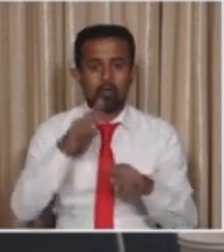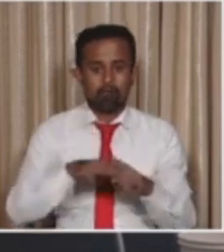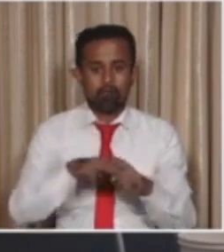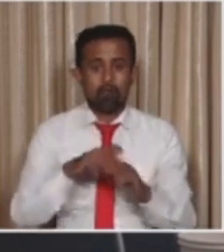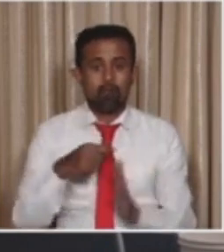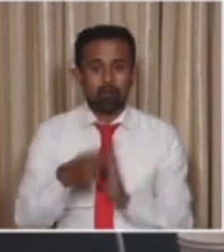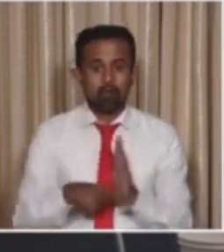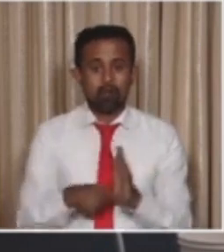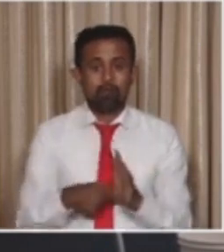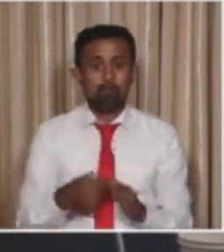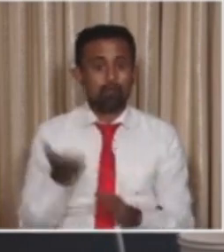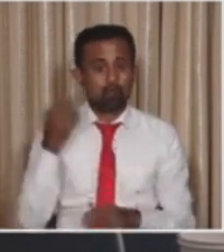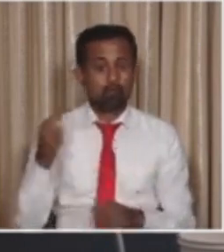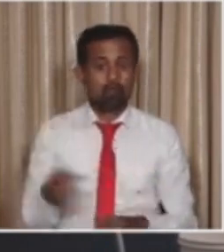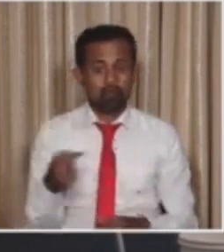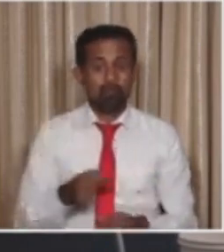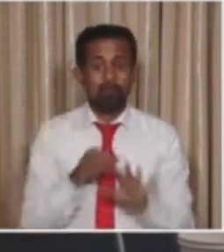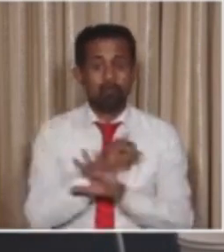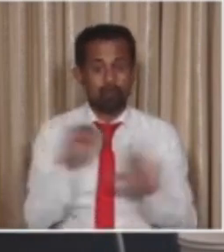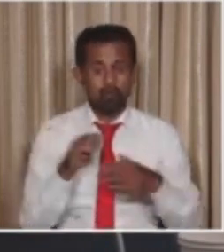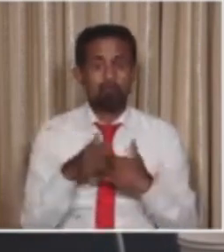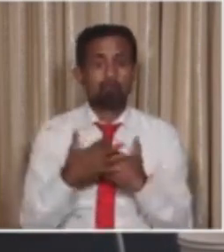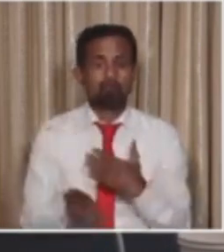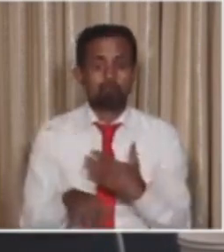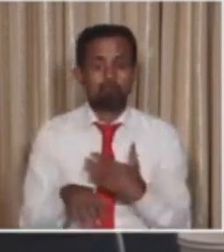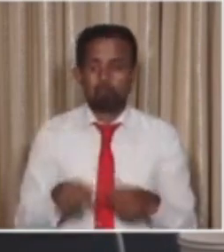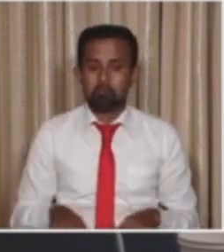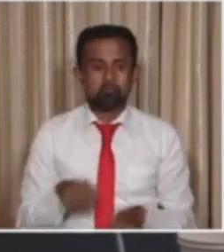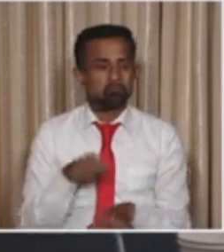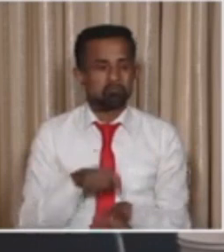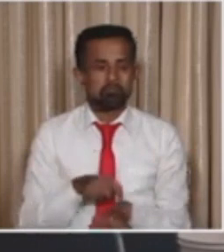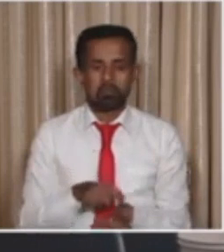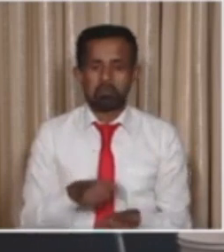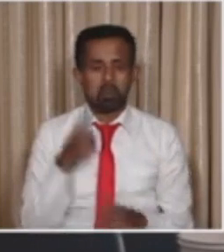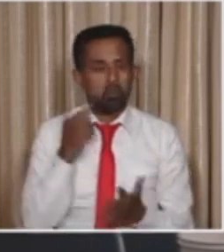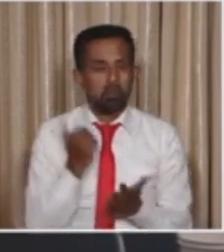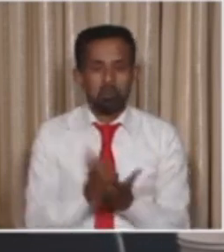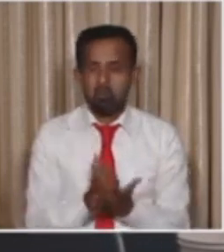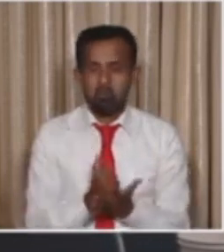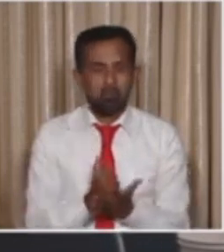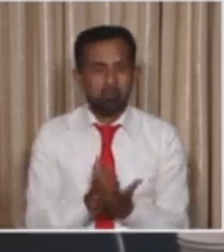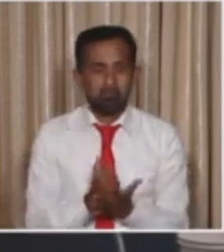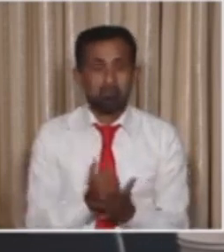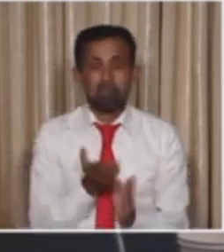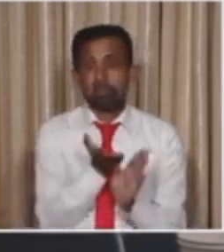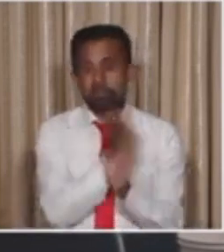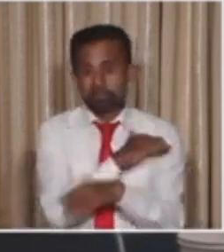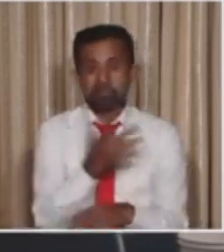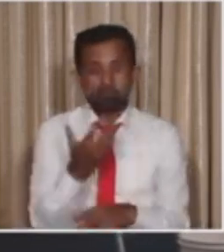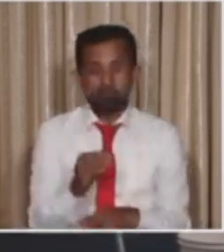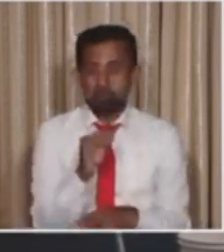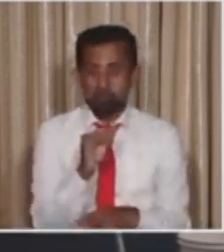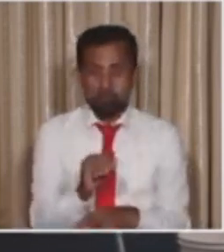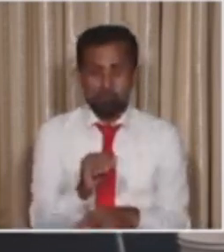போயிருந்தாலும் கூட இந்த தடவை மிக மோசமான ஒரு சூழ்நிலையிலே போயிருக்கின்றது. ஏனென்றால் ஏற்கனவே போயிருந்தால் ஒரு இந்த நாடு